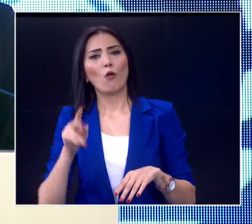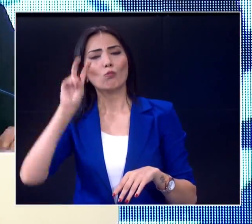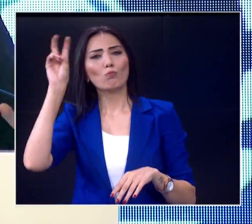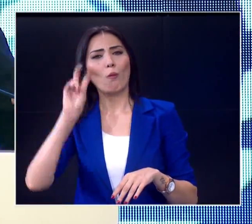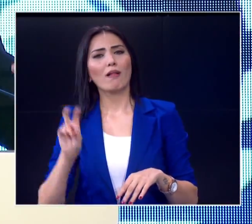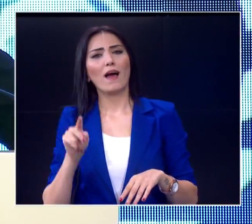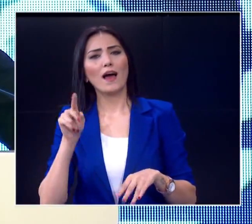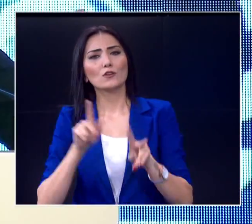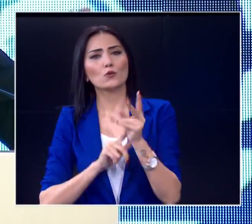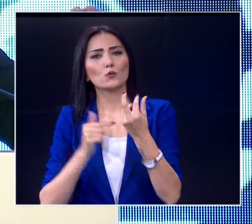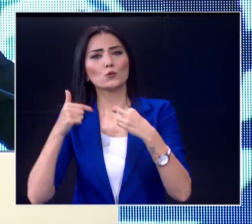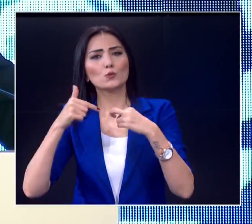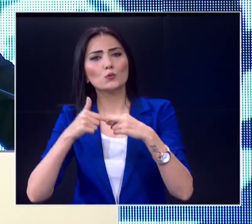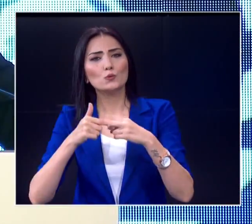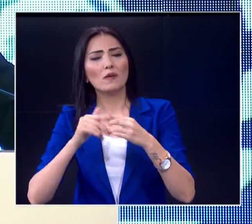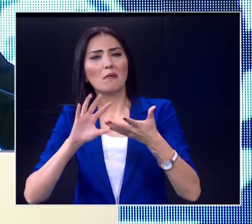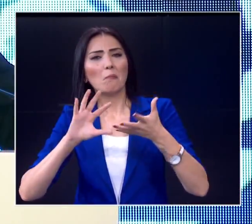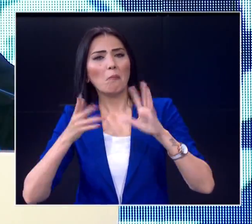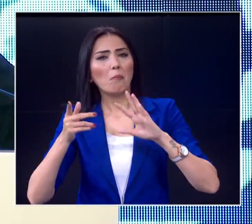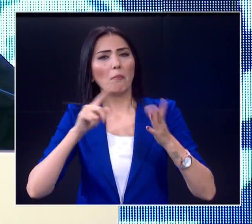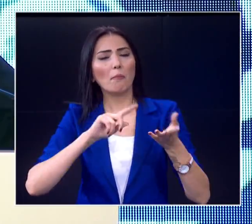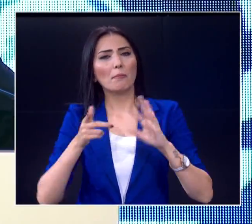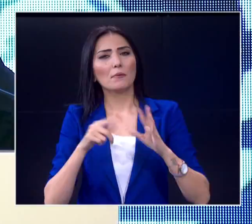Dolardaki, kurdaki oynaklığın